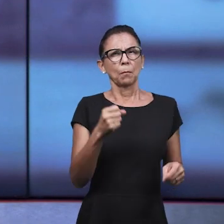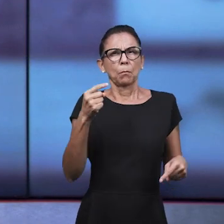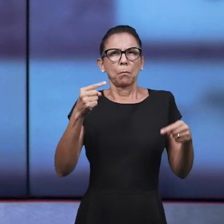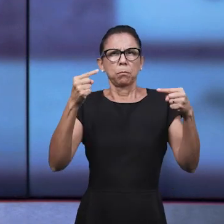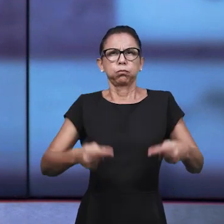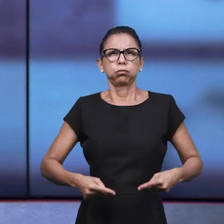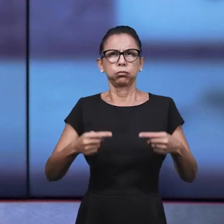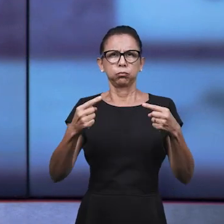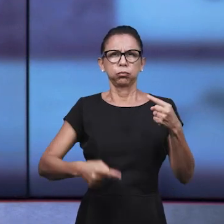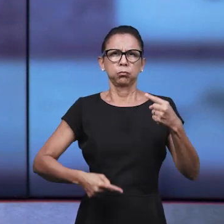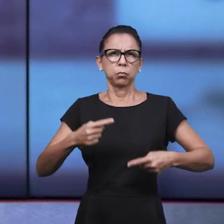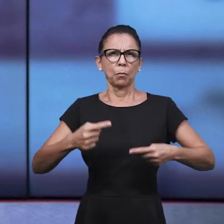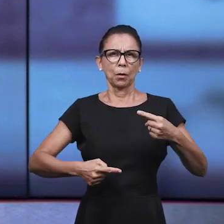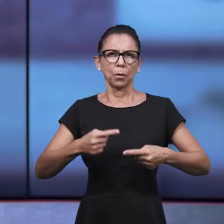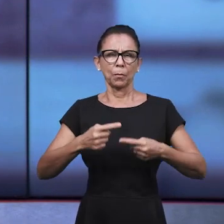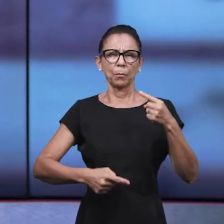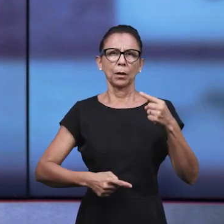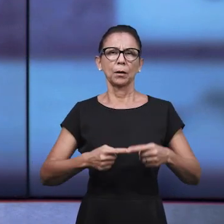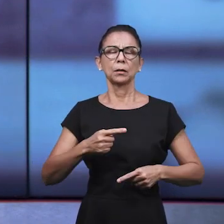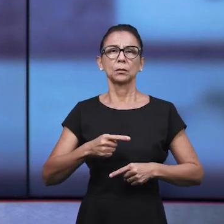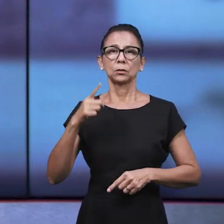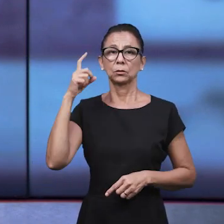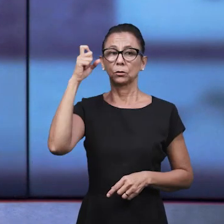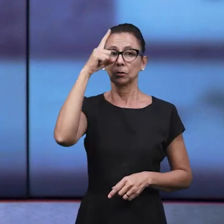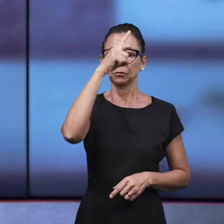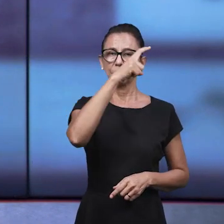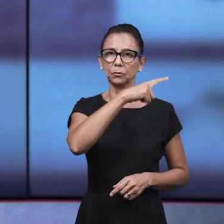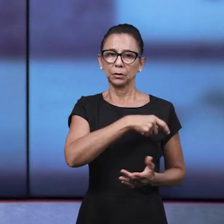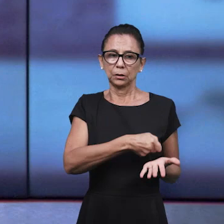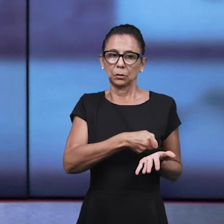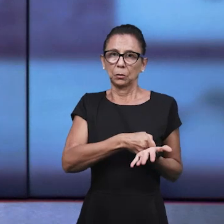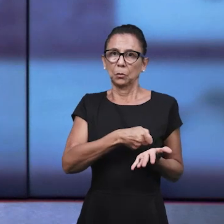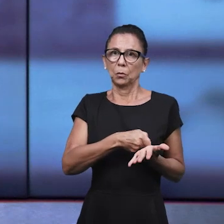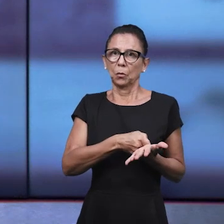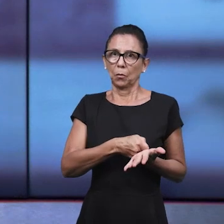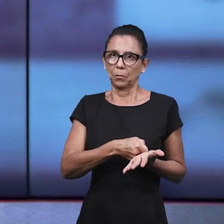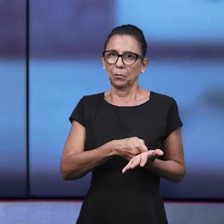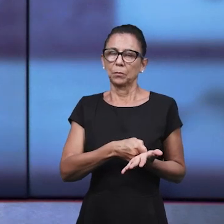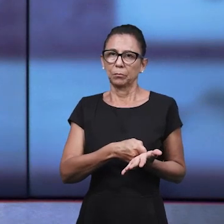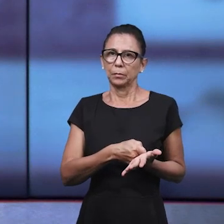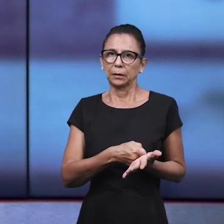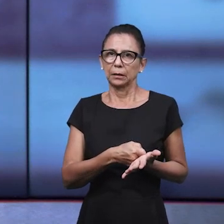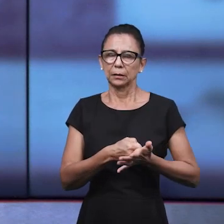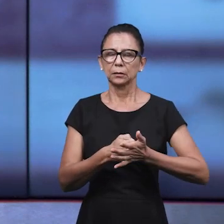chaque fois plus compétitif, accéléré, complexe, exigeant